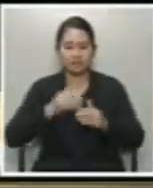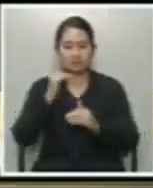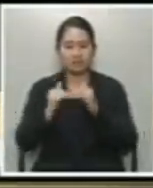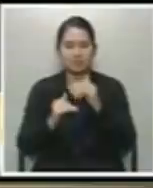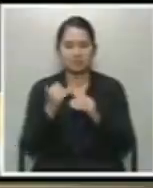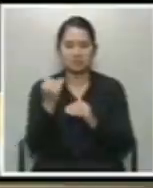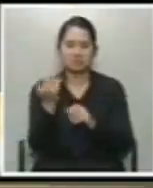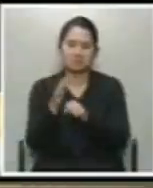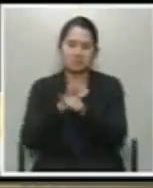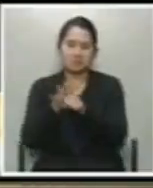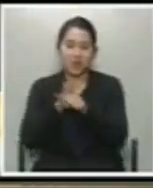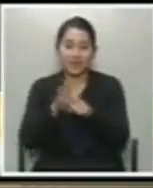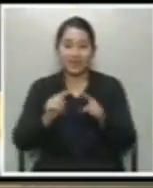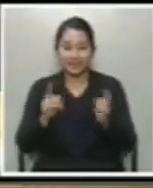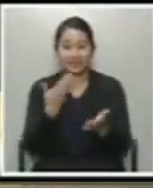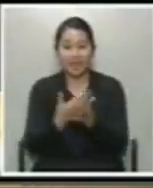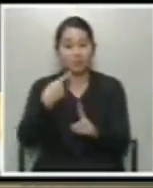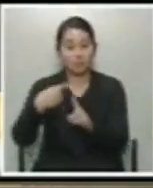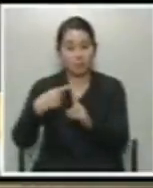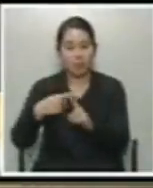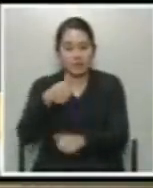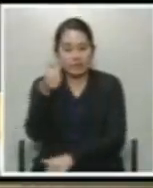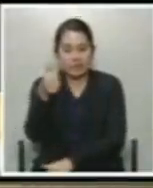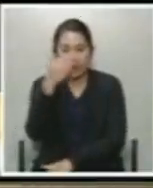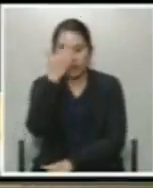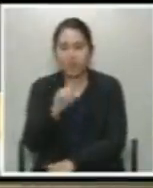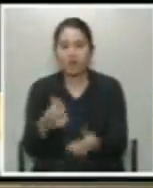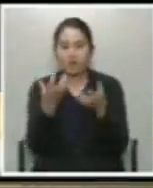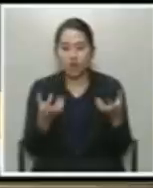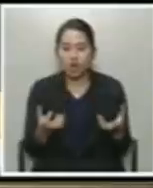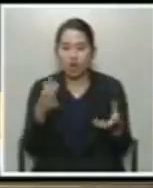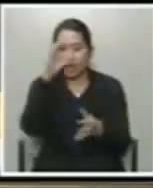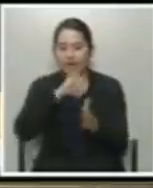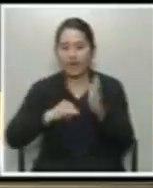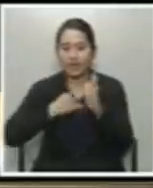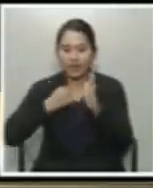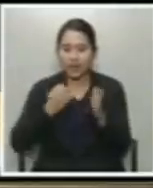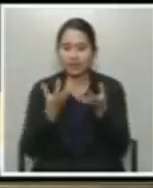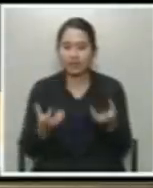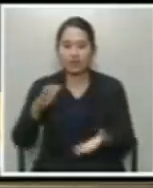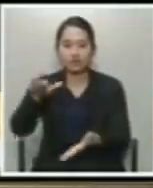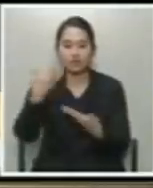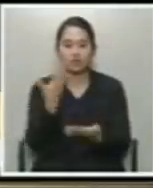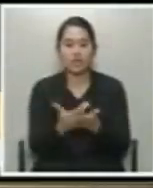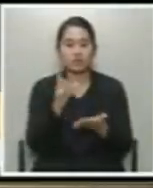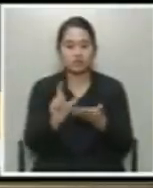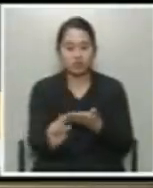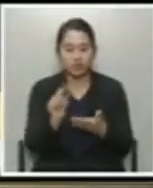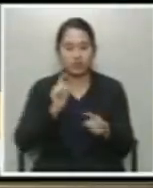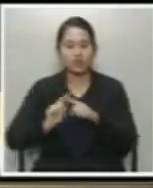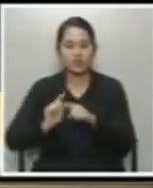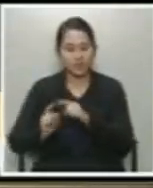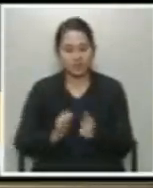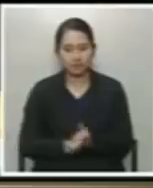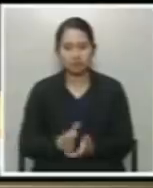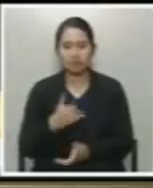ไหร่แต่กำไรมากขึ้นเพราะว่าหาของง่ายค่าขนของถูกค่าส่งถูกเอิญผมไม่อยากพูดว่าท